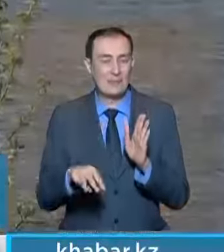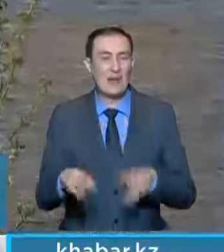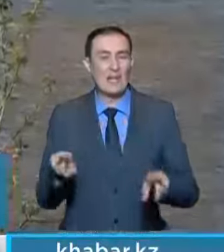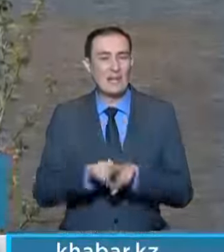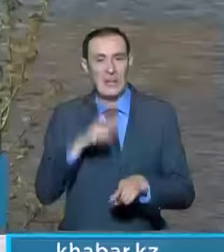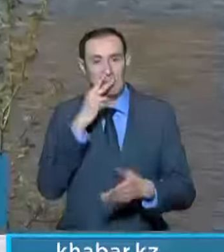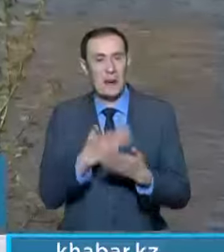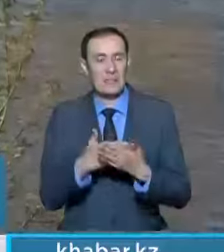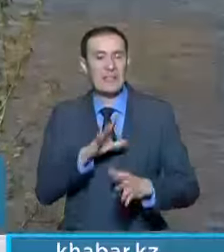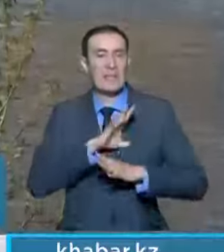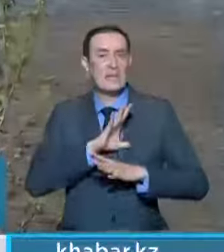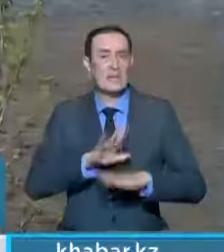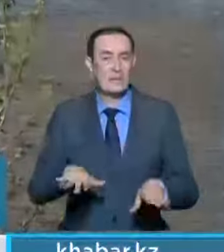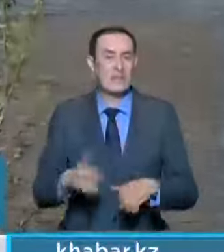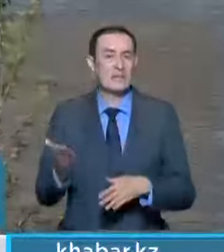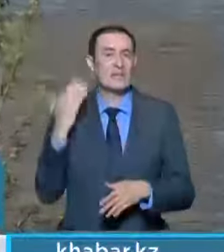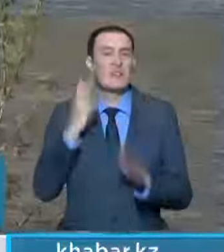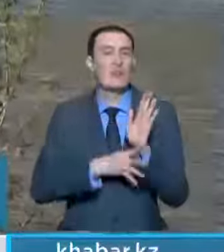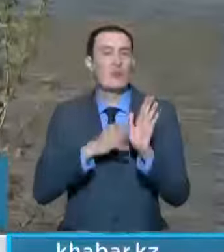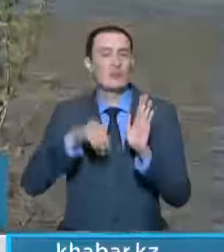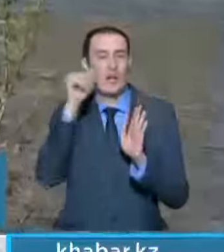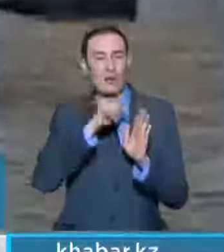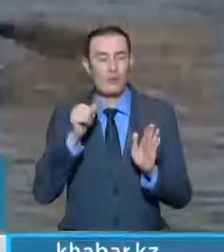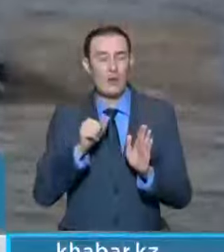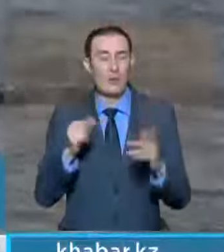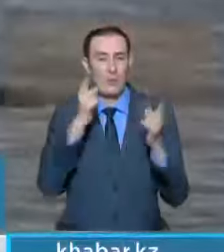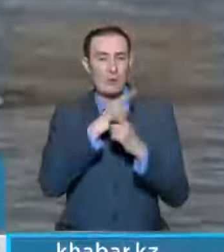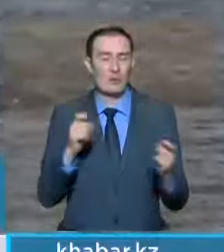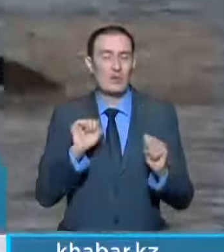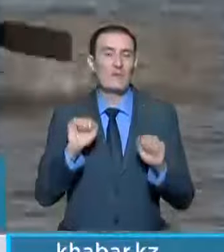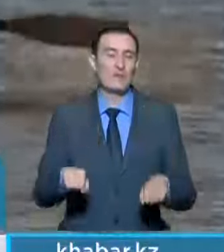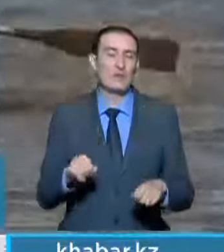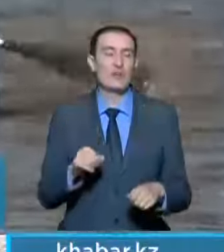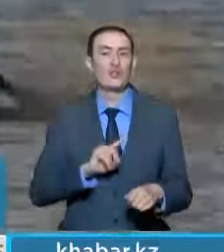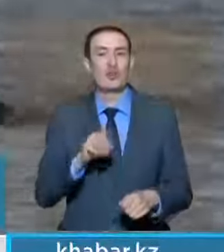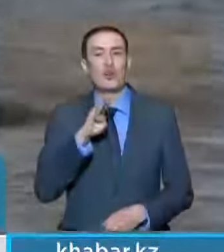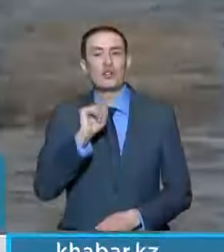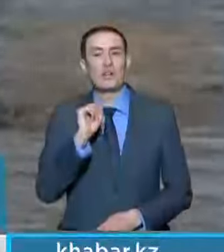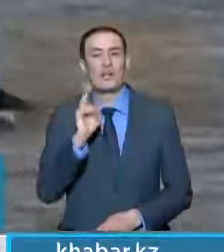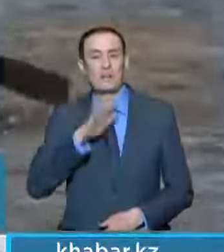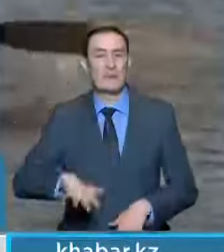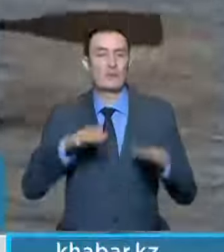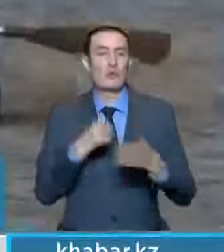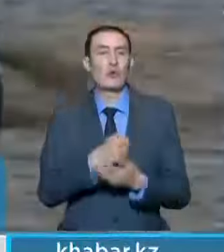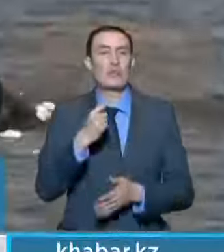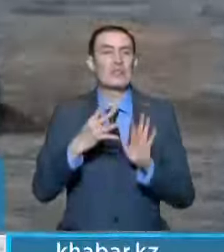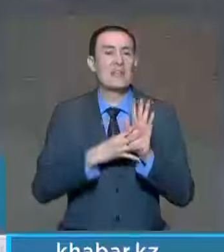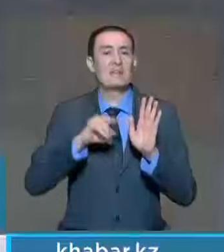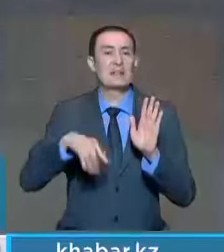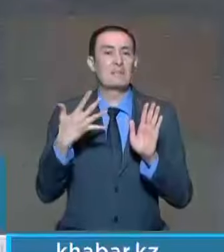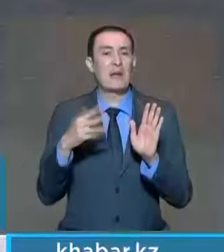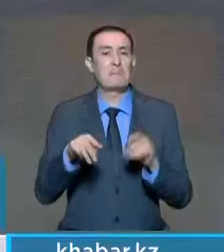Таких показателей не было с середины 90-х. По прогнозам Казгидромета есть большая вероятность, что Жайык поднимется до 9,5